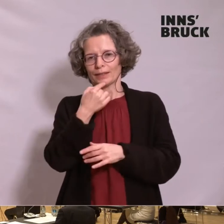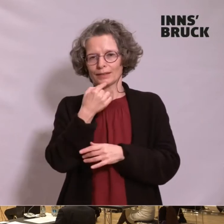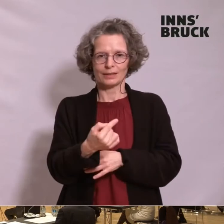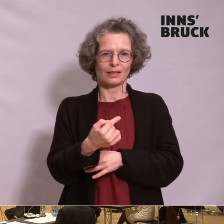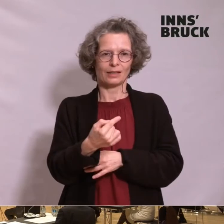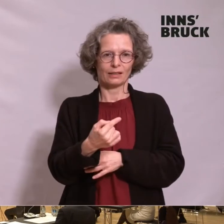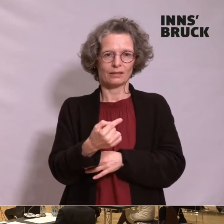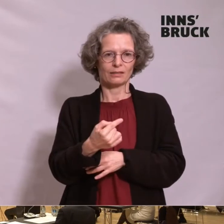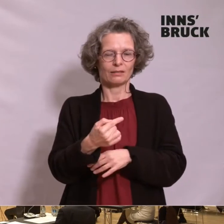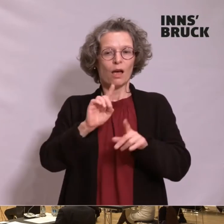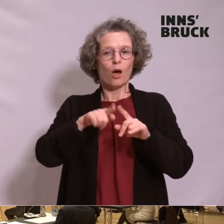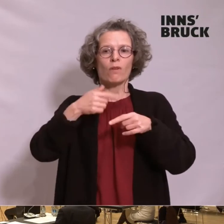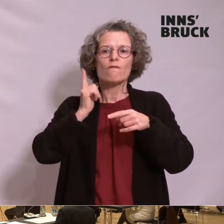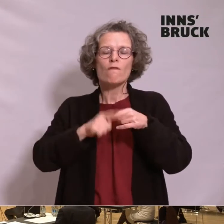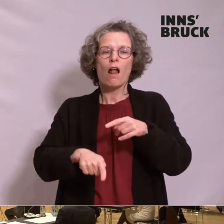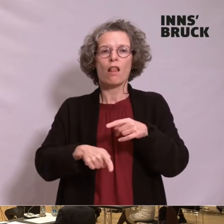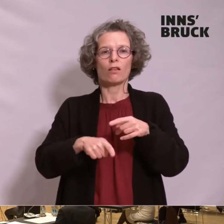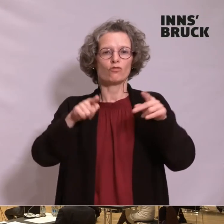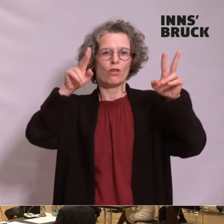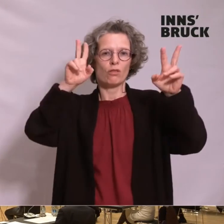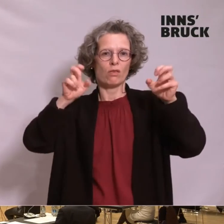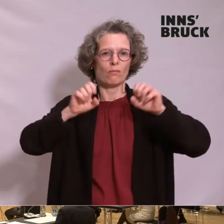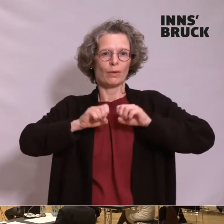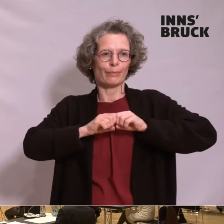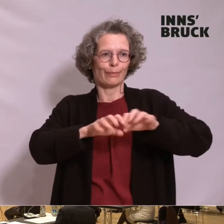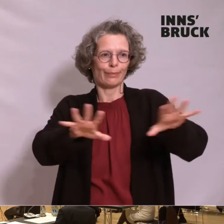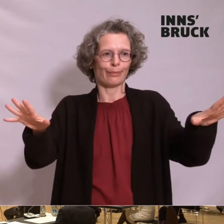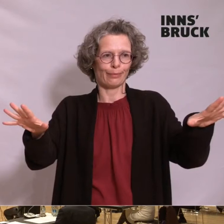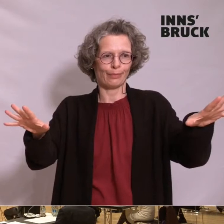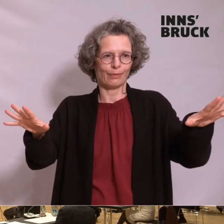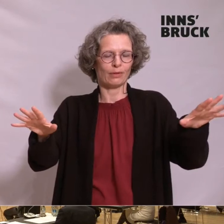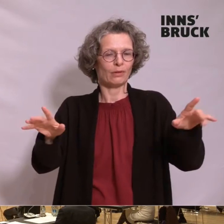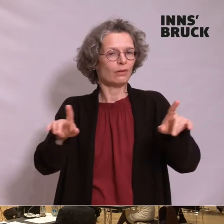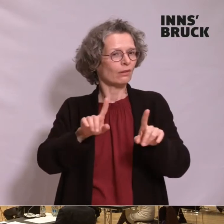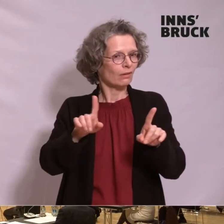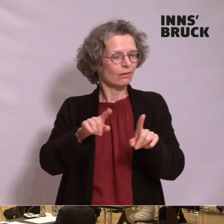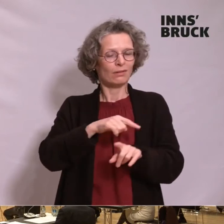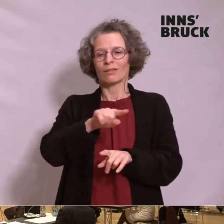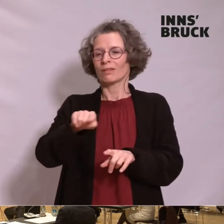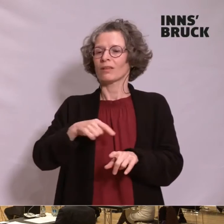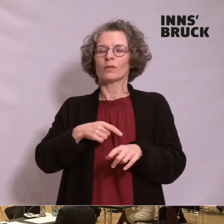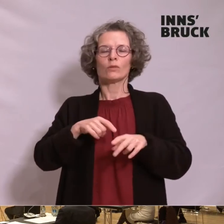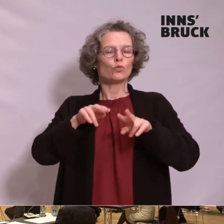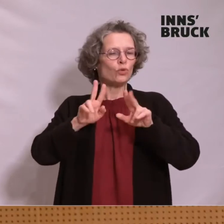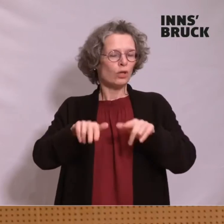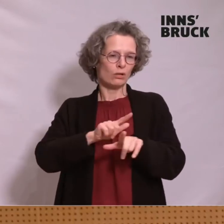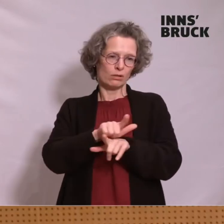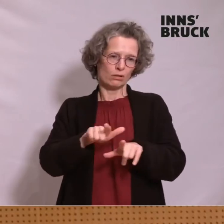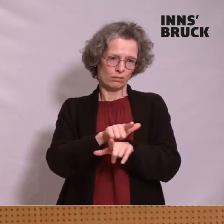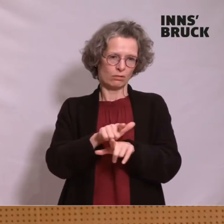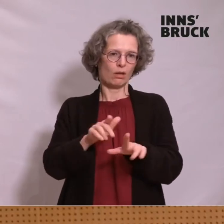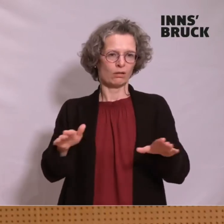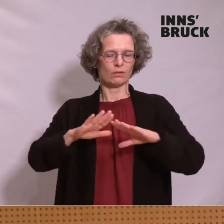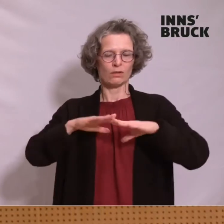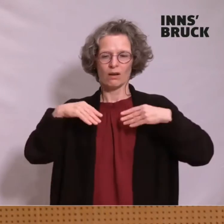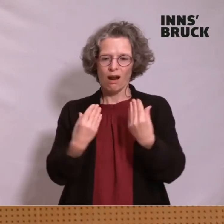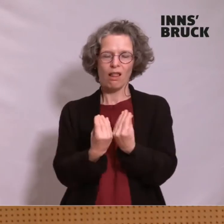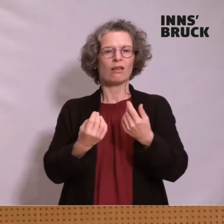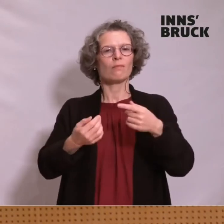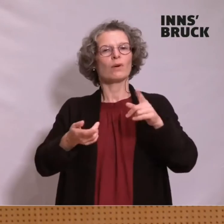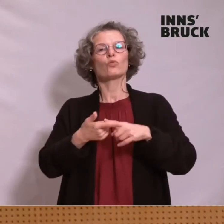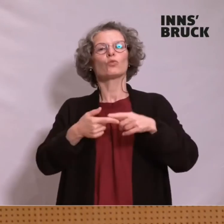belegbares Falsches verbreitet wird. Wir haben zur richtigen Zeit umfassend, umsichtig und richtig